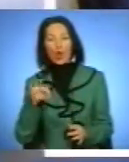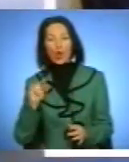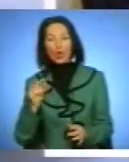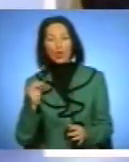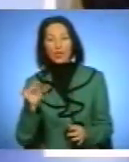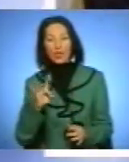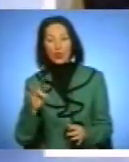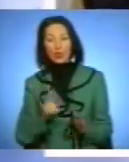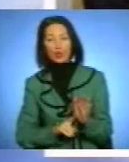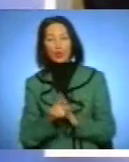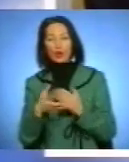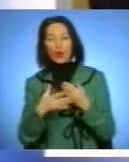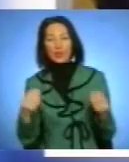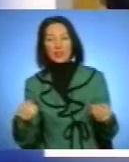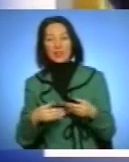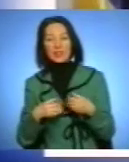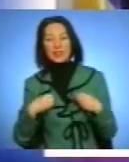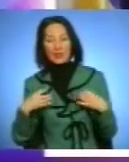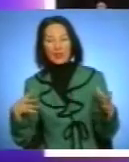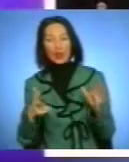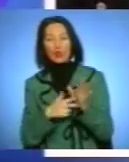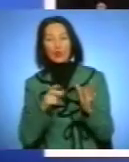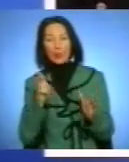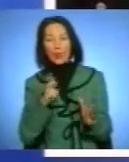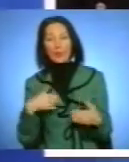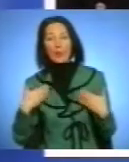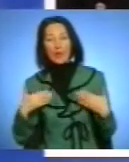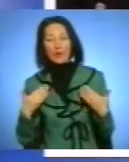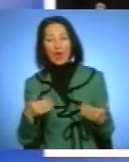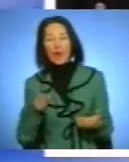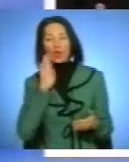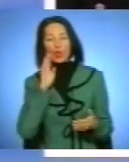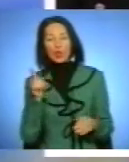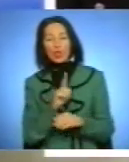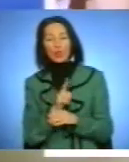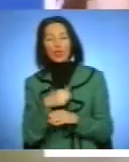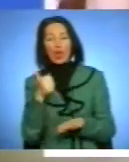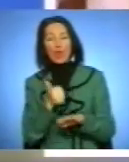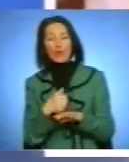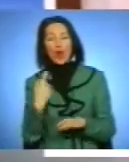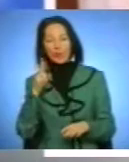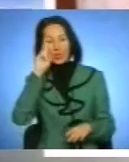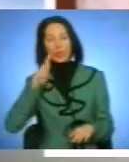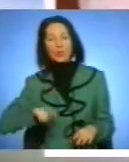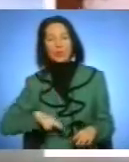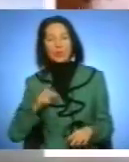З початком весни і святом 8 березня привітав жінок Тернопільщини голова облдержадміністрації Валентин